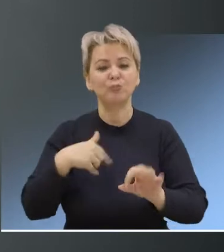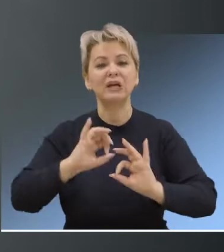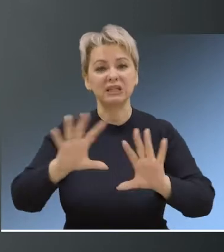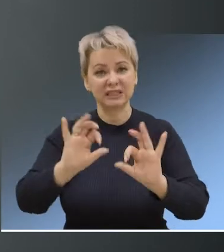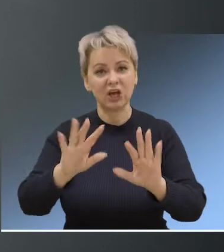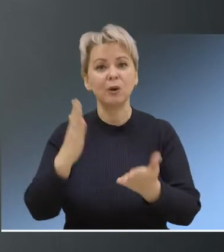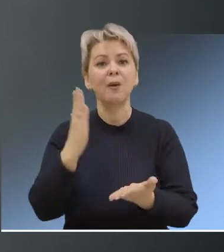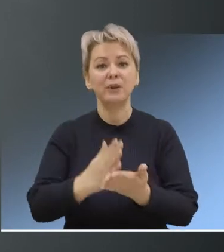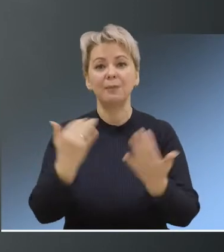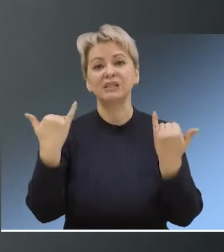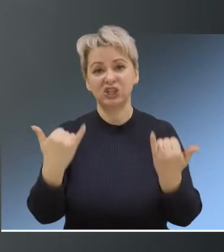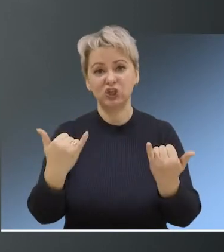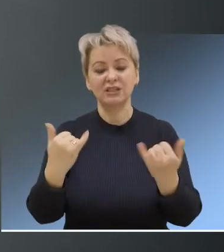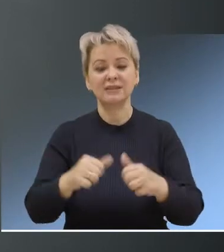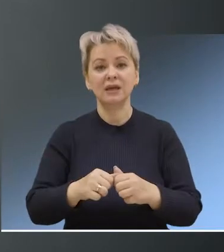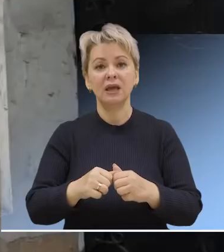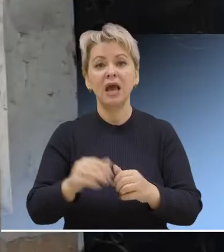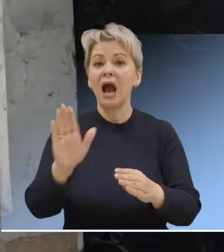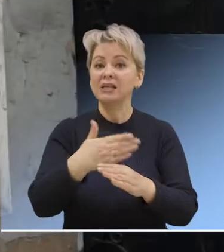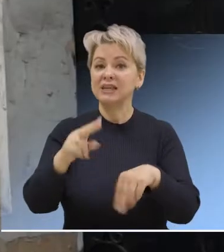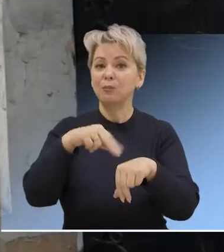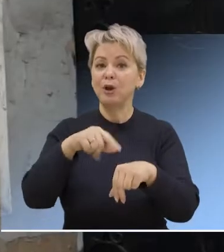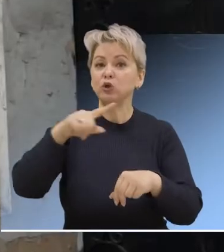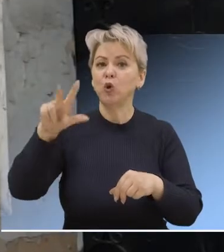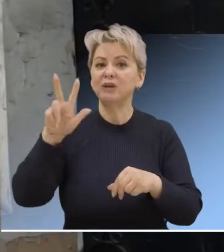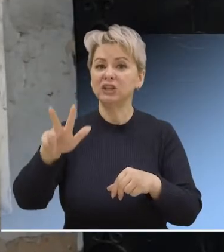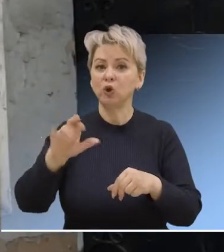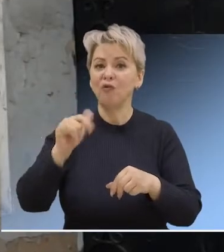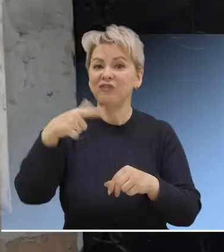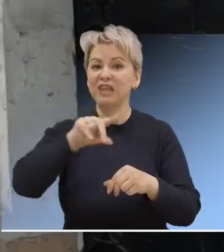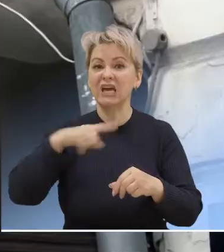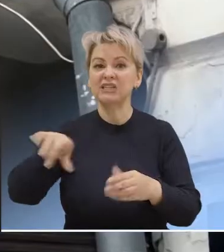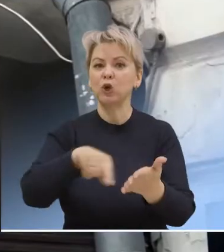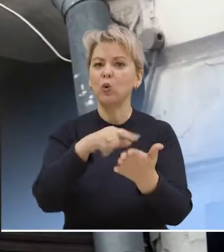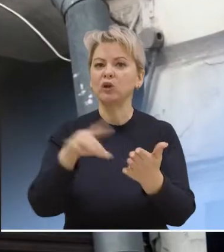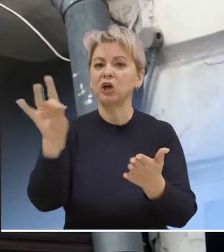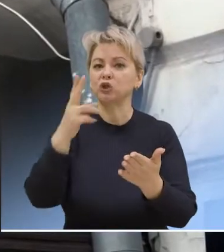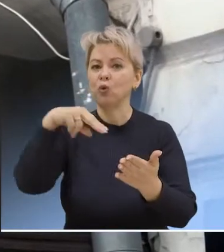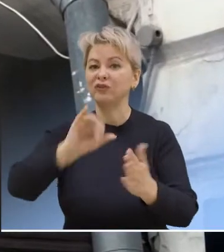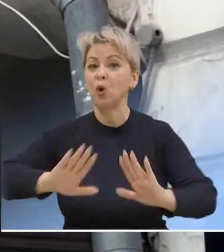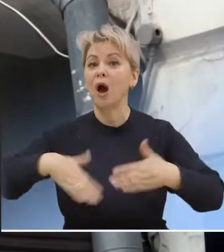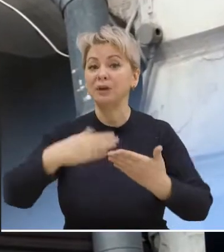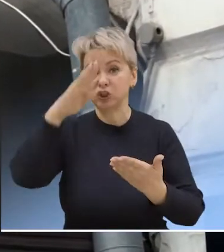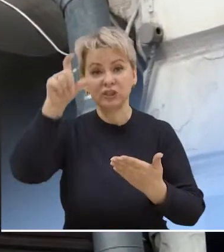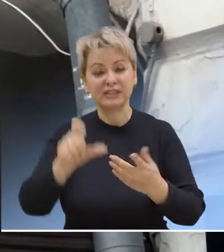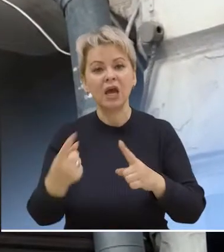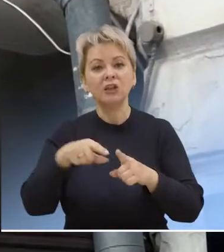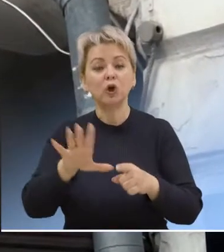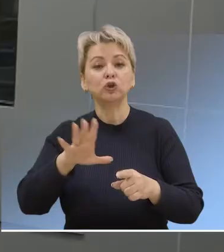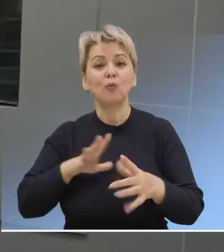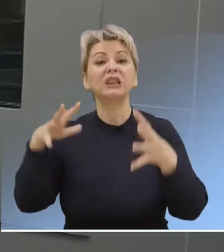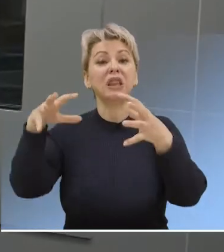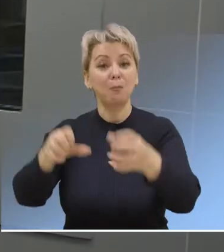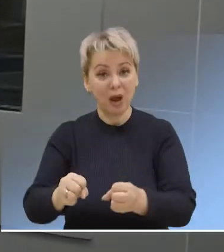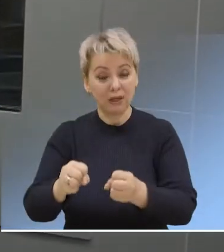история, мы расскажем вам прямо сейчас. В отдел полиции номер 3 УМВД России по городу Ростову-на-Дону обратился мужчина,